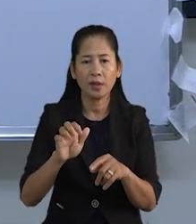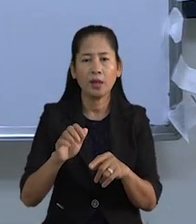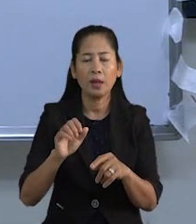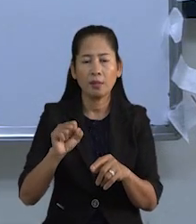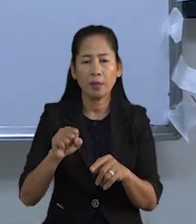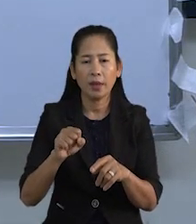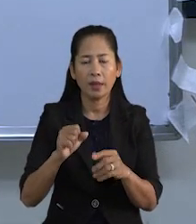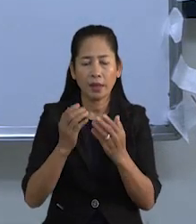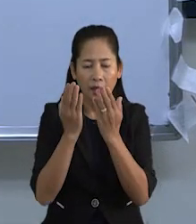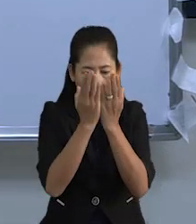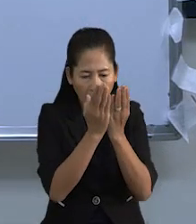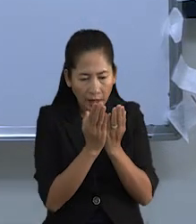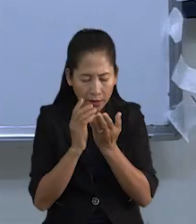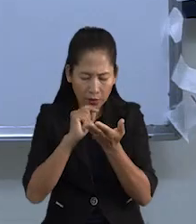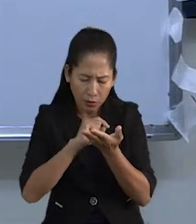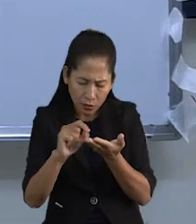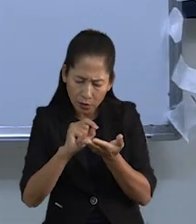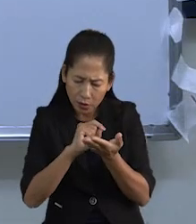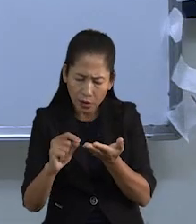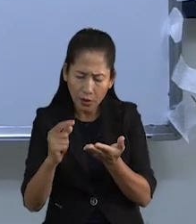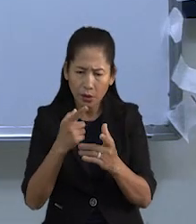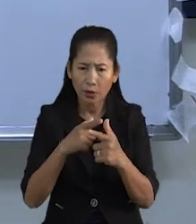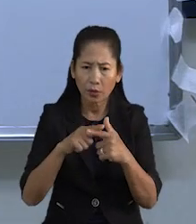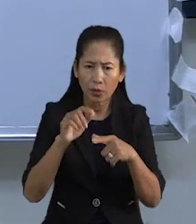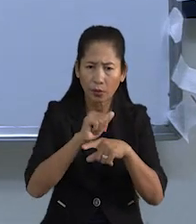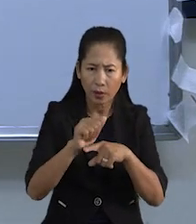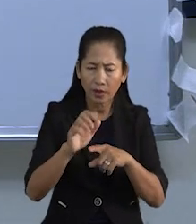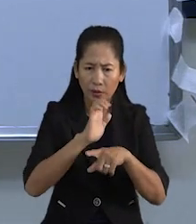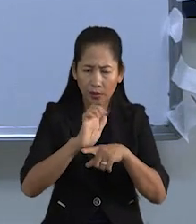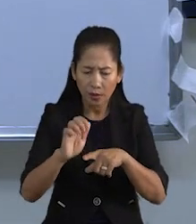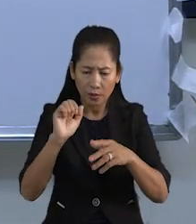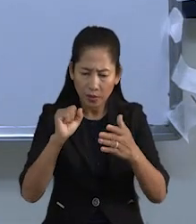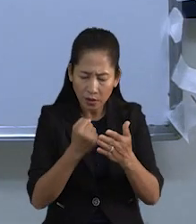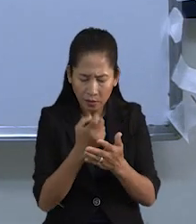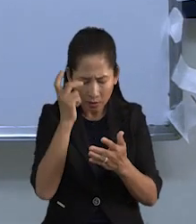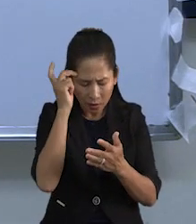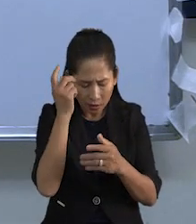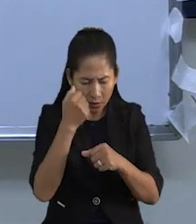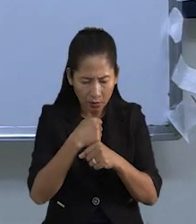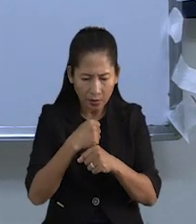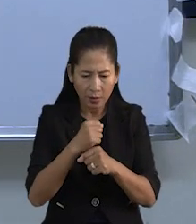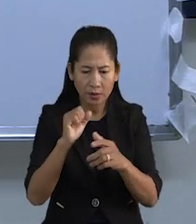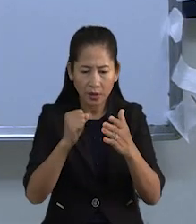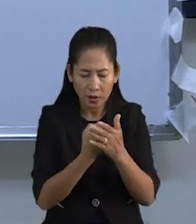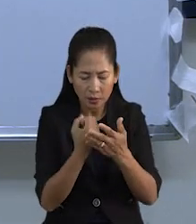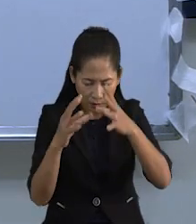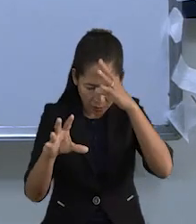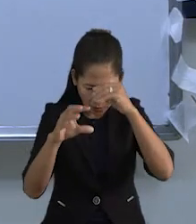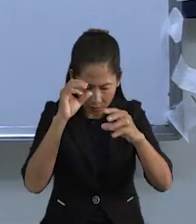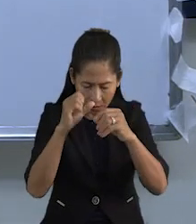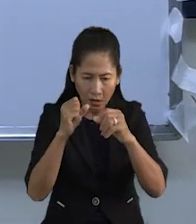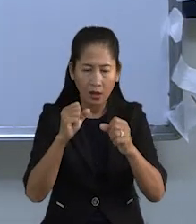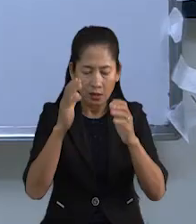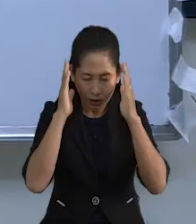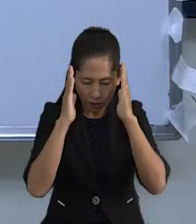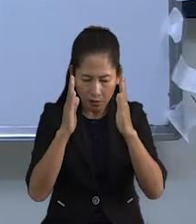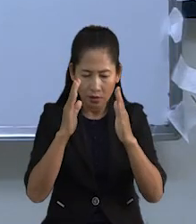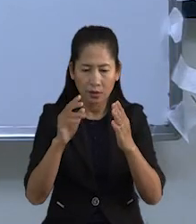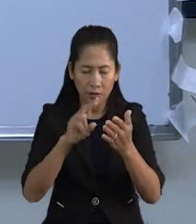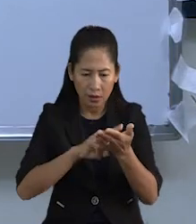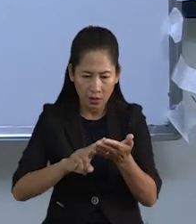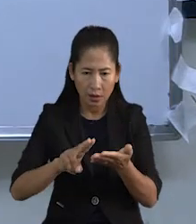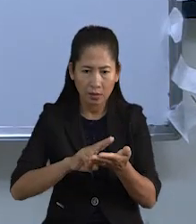បាទអានសរសេរណាឬក៏លំហាត់ចំណោទអីព្យាយាមគិតព្យាយាមធ្វើព្យាយាមរៀនសូត្របាទយកចិត្តទុកដាក់រឿ